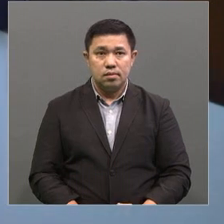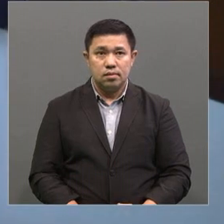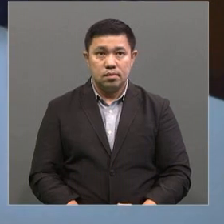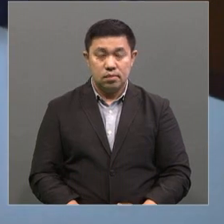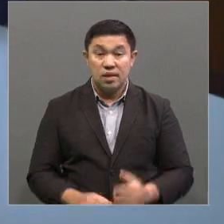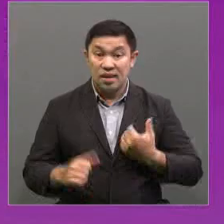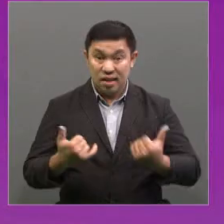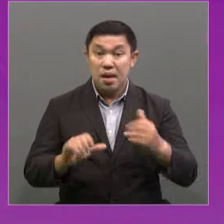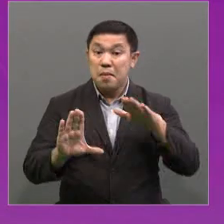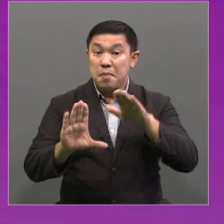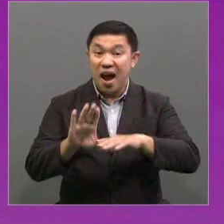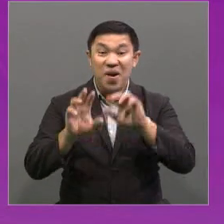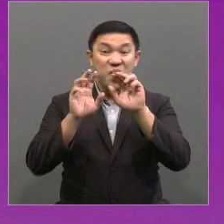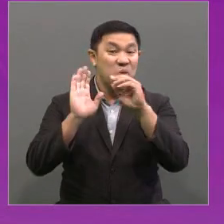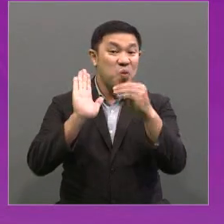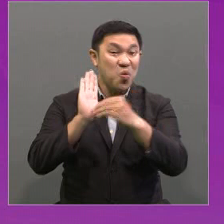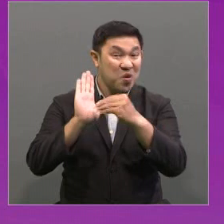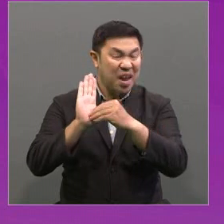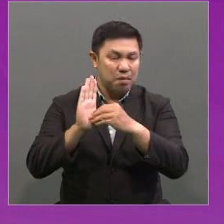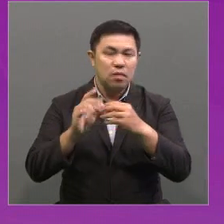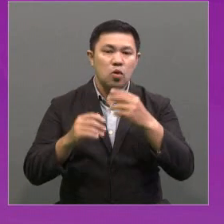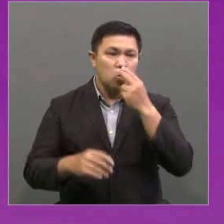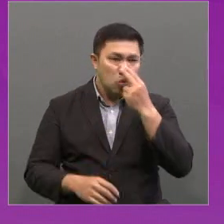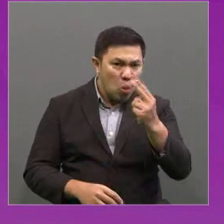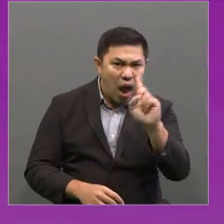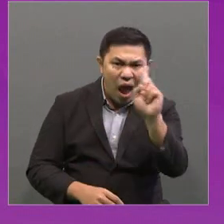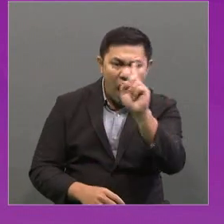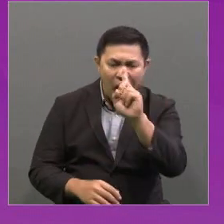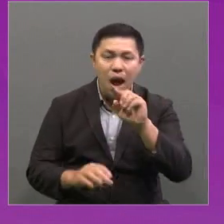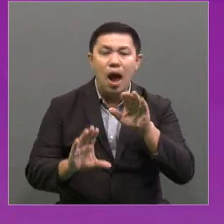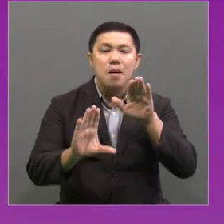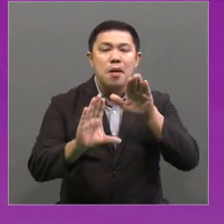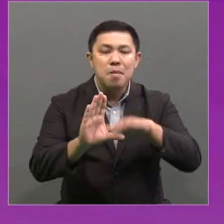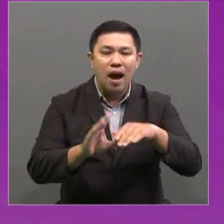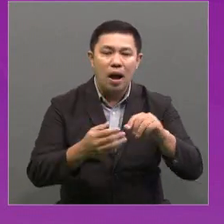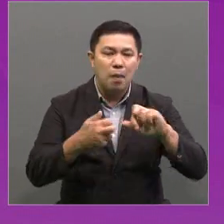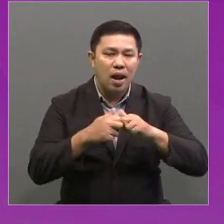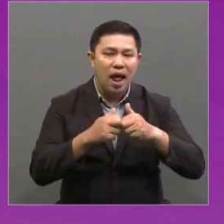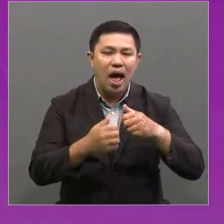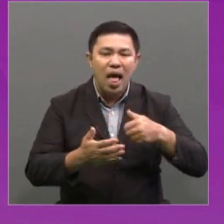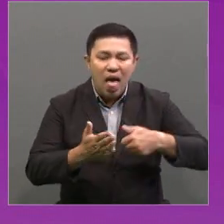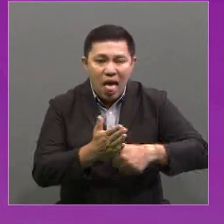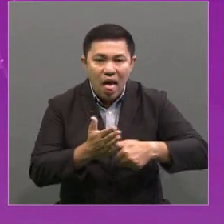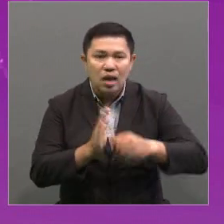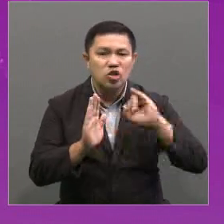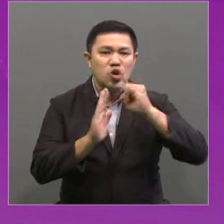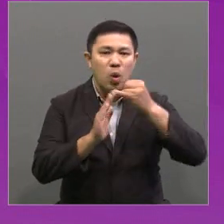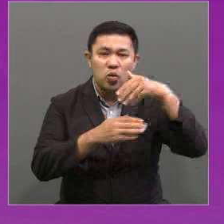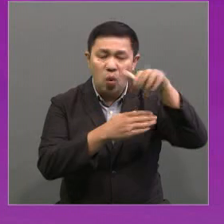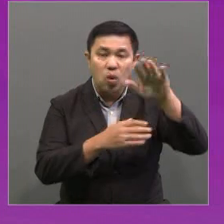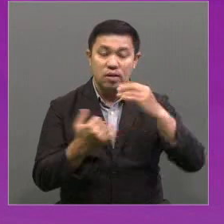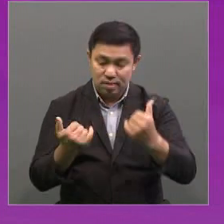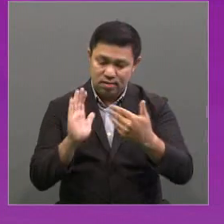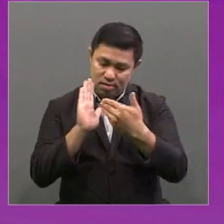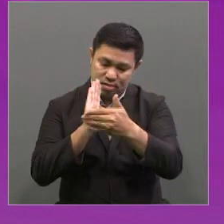จากในส่วนการลงทะเบียนในกรุงเทพมหานครนะครับเราไปดูบรรยากาศการลงทะเบียนแก้หนี้นอกระบบในต่างจังหวัดกันบ้างเริ่มต้นจังหวัดแรกพาไปที่สก